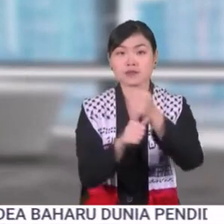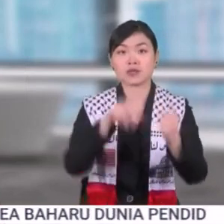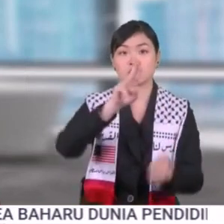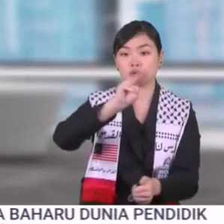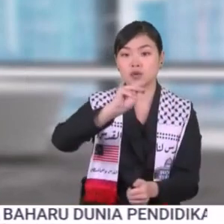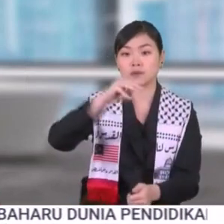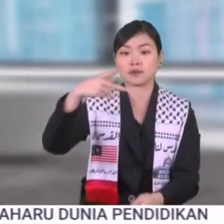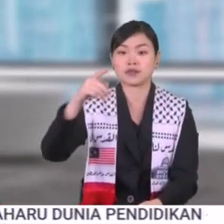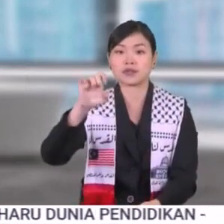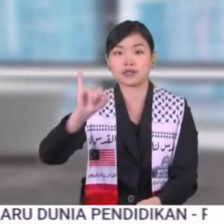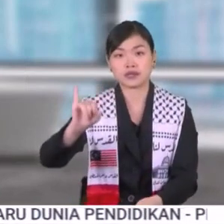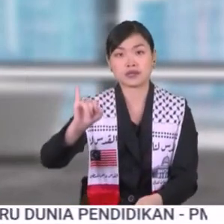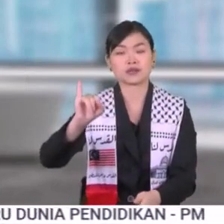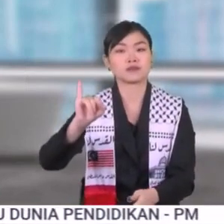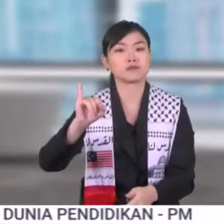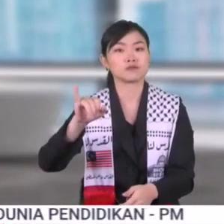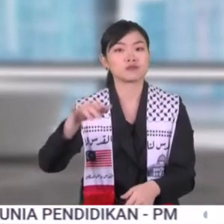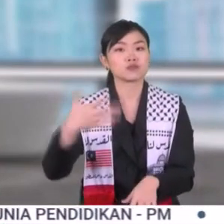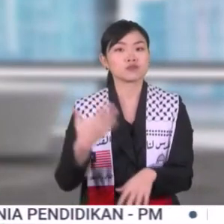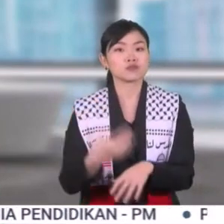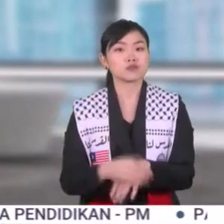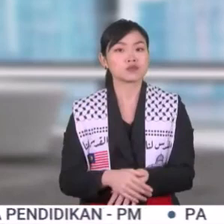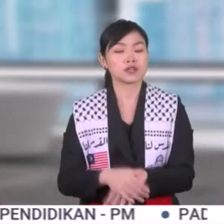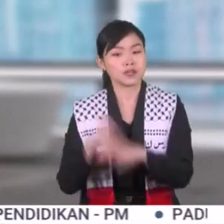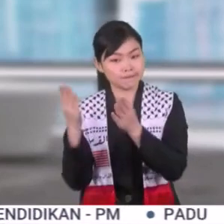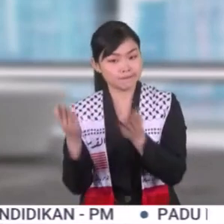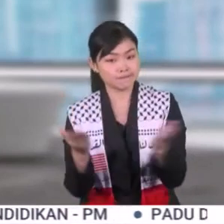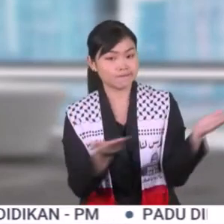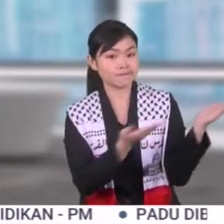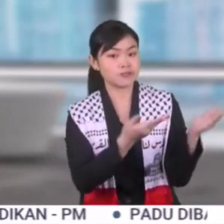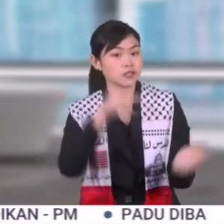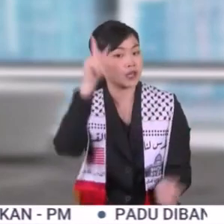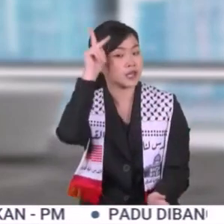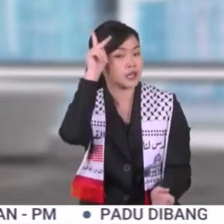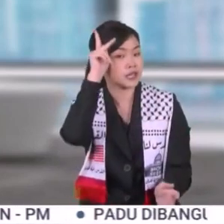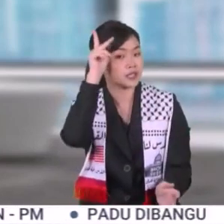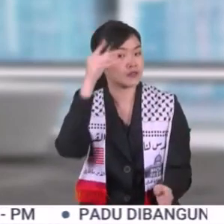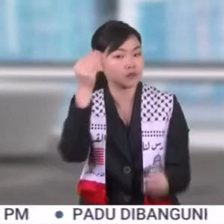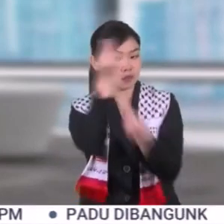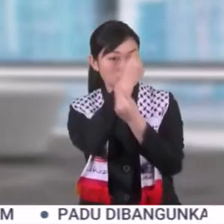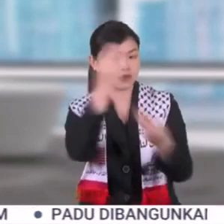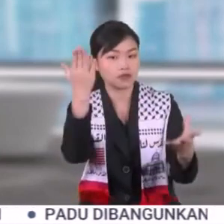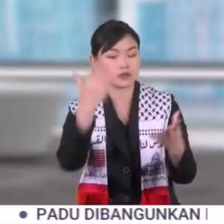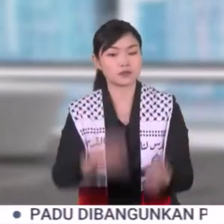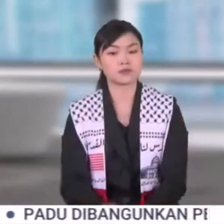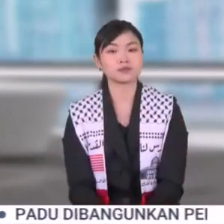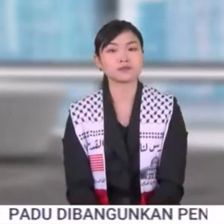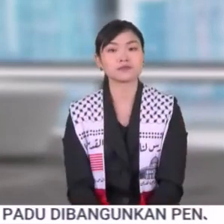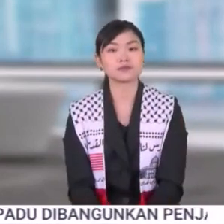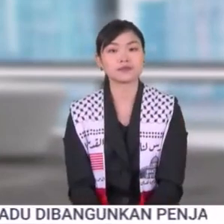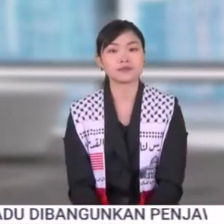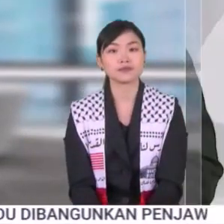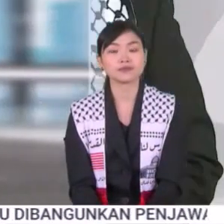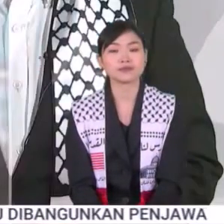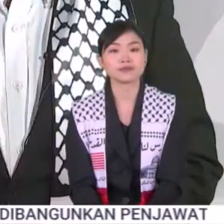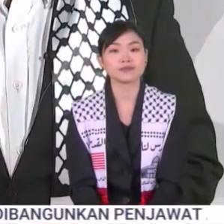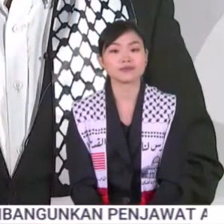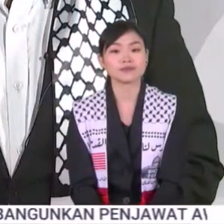umkel Pasaran itu mengisi lintas langsung dari Kelantan bersama Muhamad azidi Abdullah teruskan